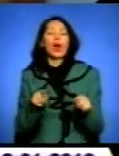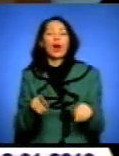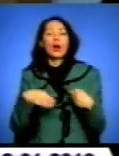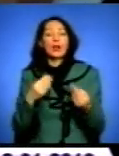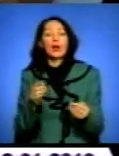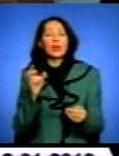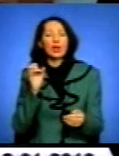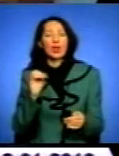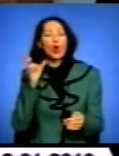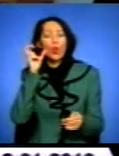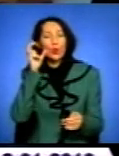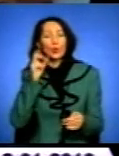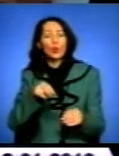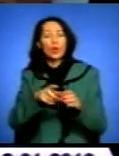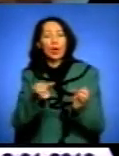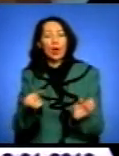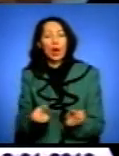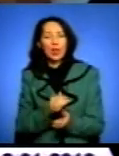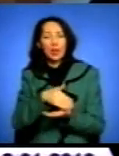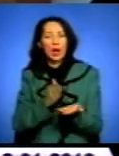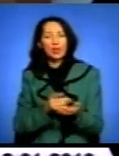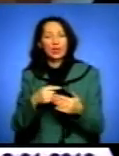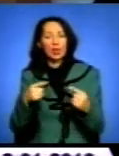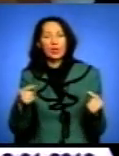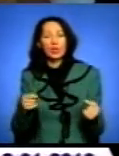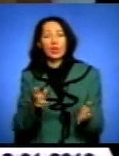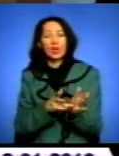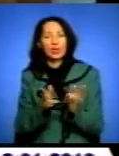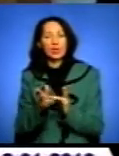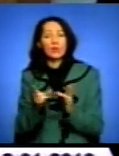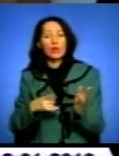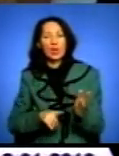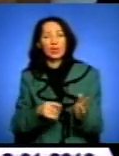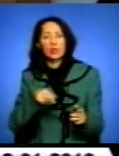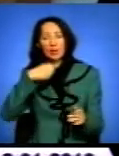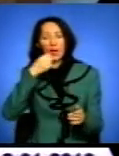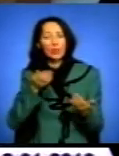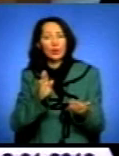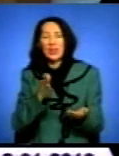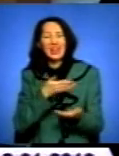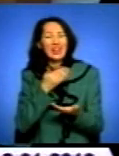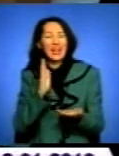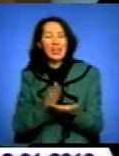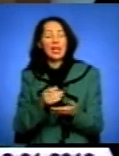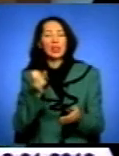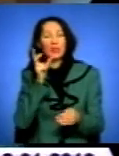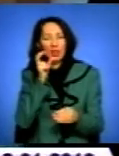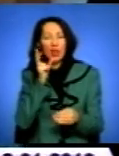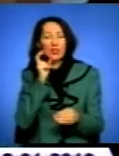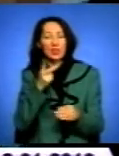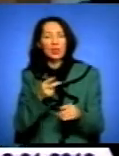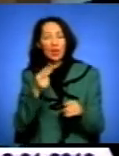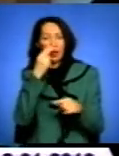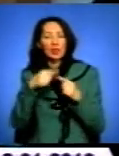і кутю, і калач, і інші різдвяні страви. Можливо, їх не є 12, так як зазвичай,